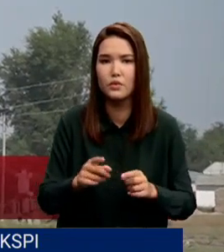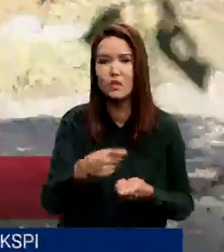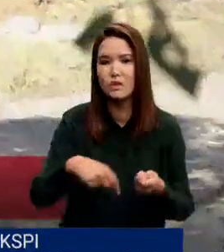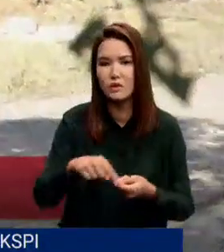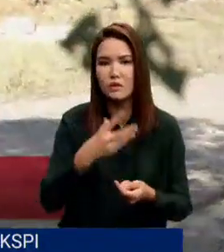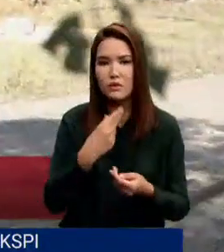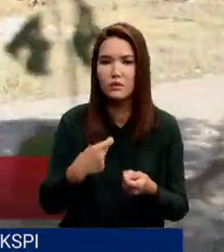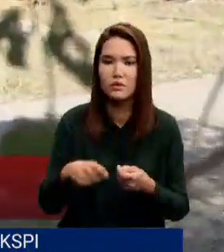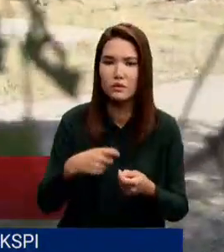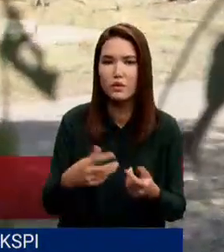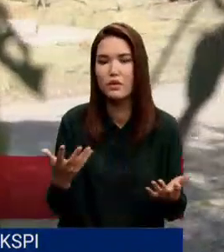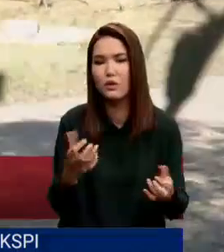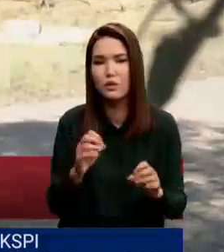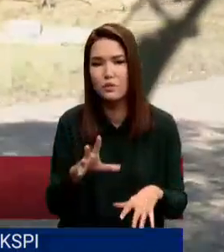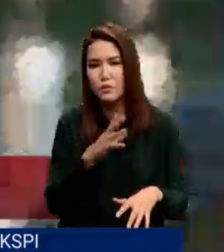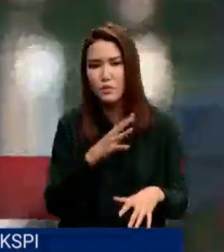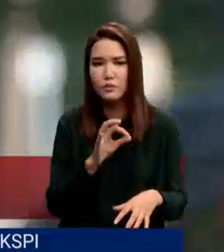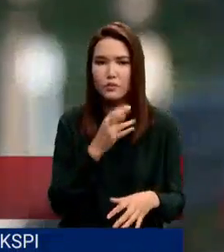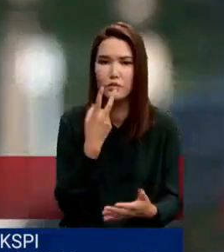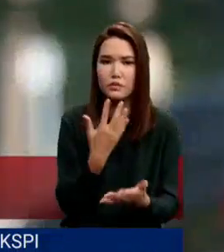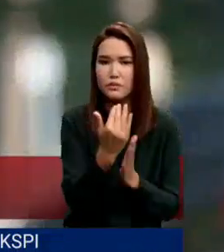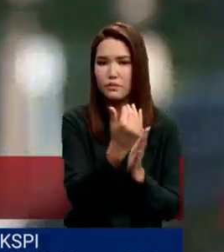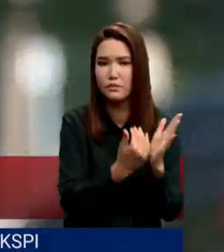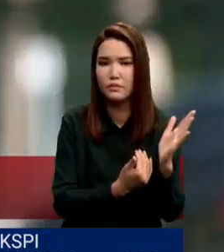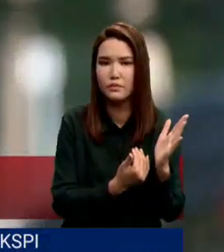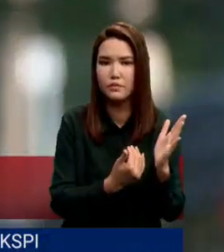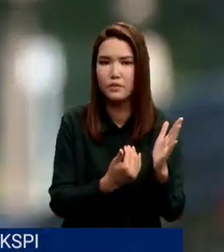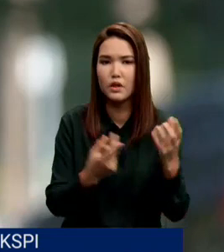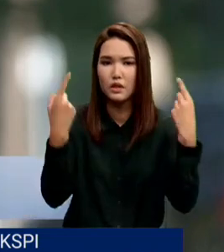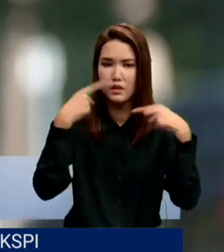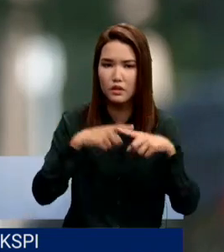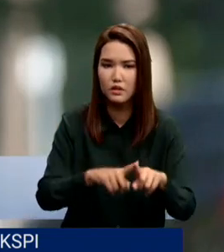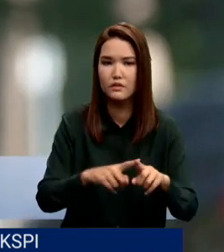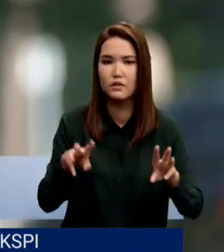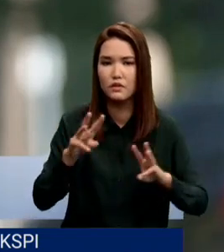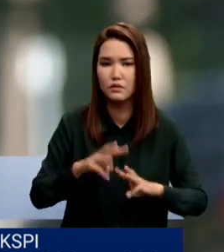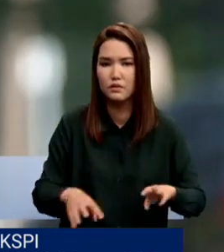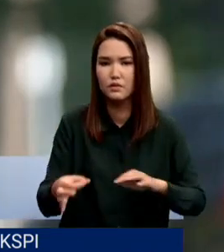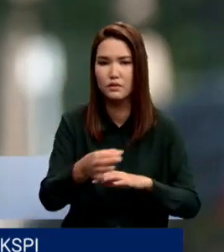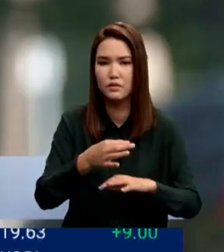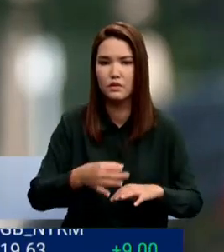теңге болатын құжат биыл сараптамадан өткен. Жобаны қаржыландыру үшін тиісті министрлікке